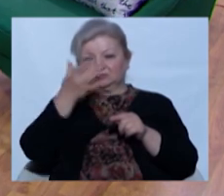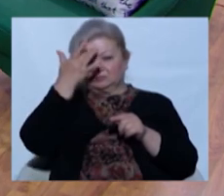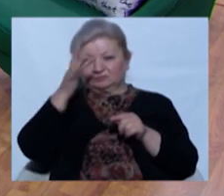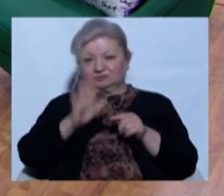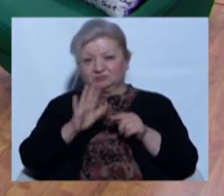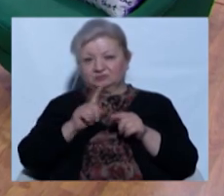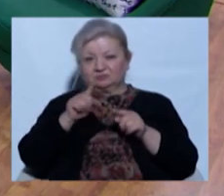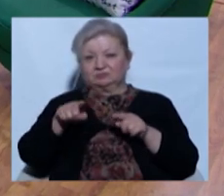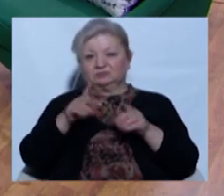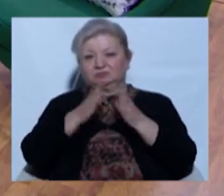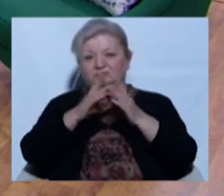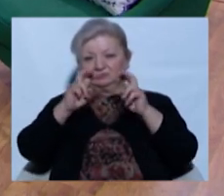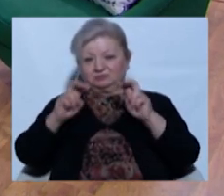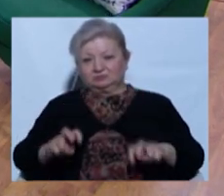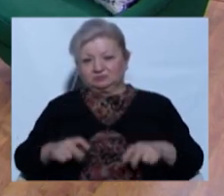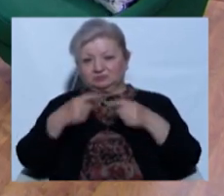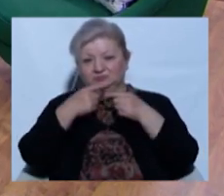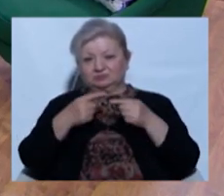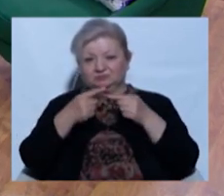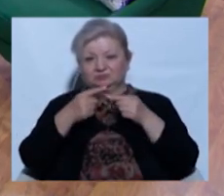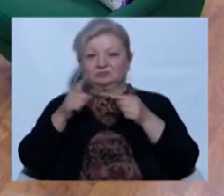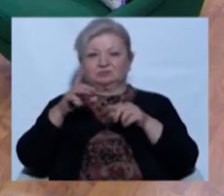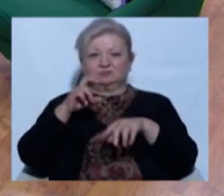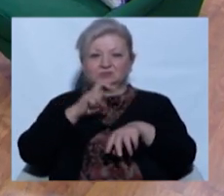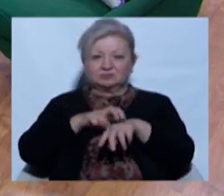დაგავიწყეთ აუცილებლად რომ დარჩეთ სახლში და გაითვალისწინოთ